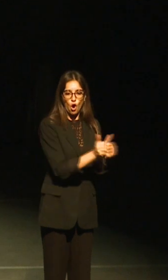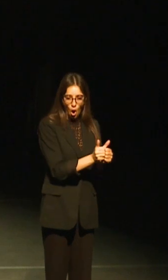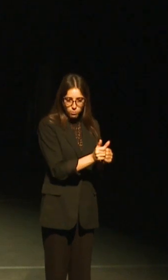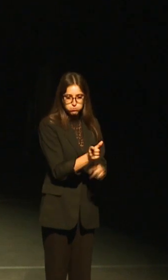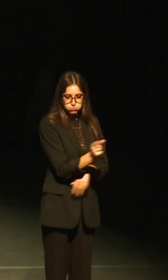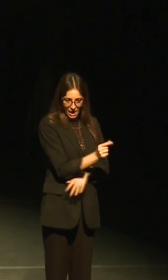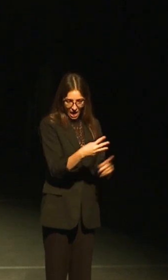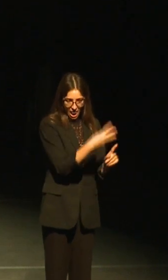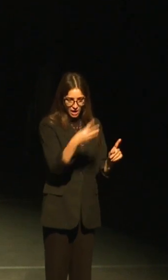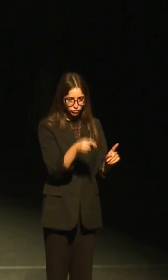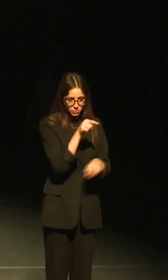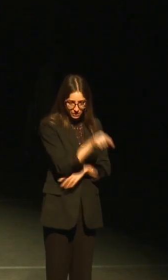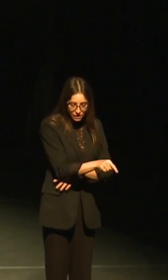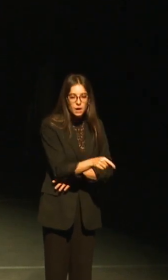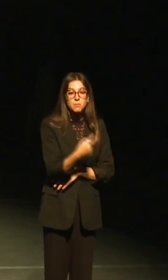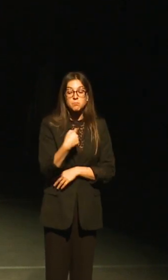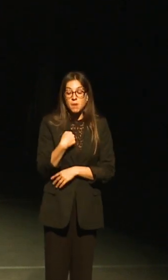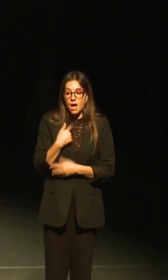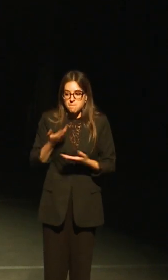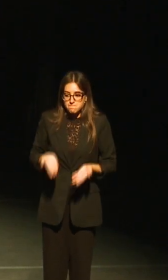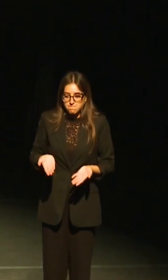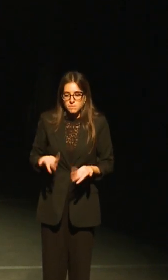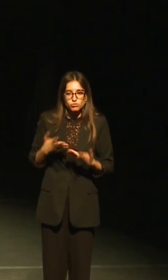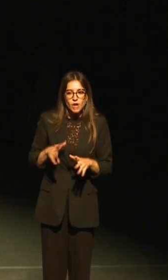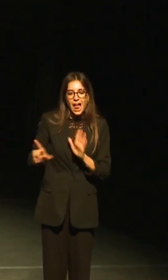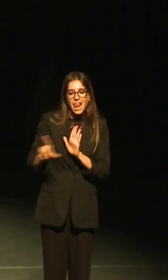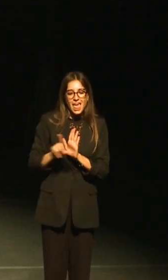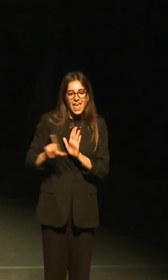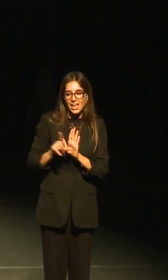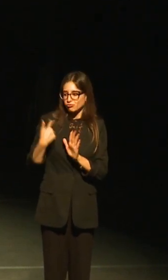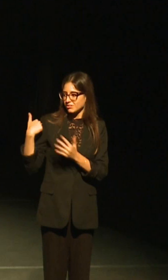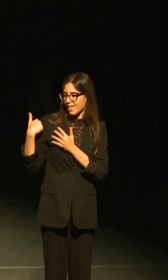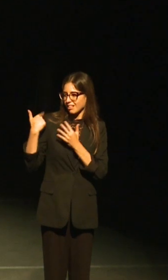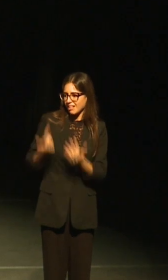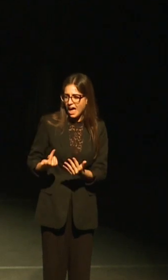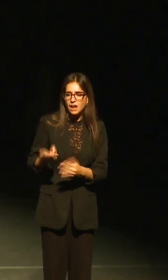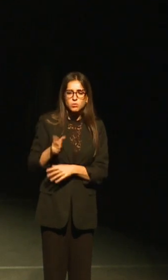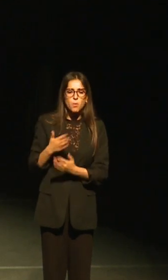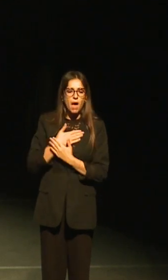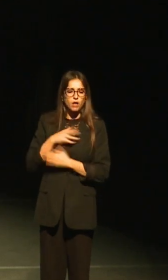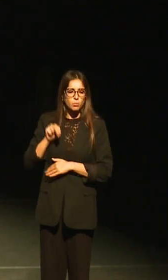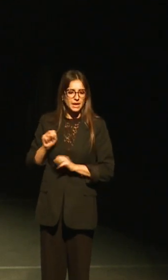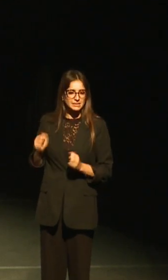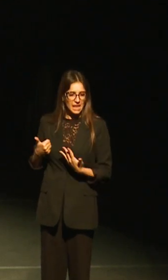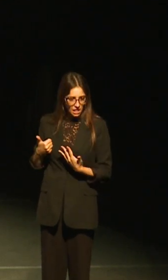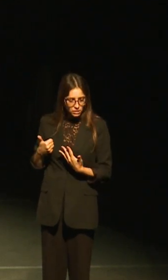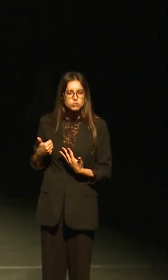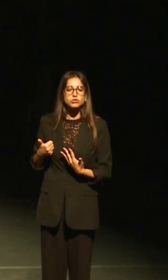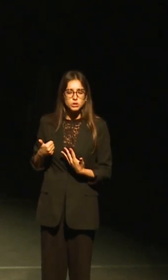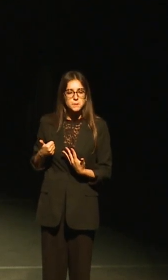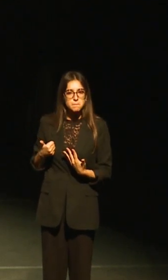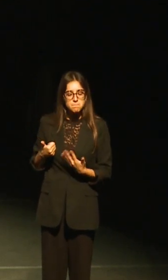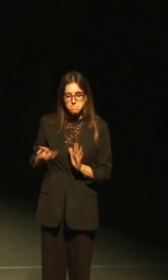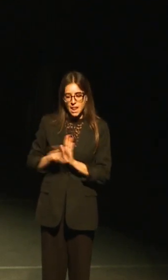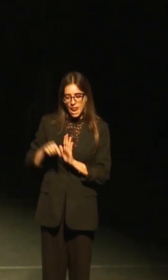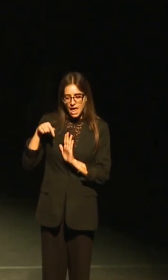momento che la legge sulle unioni civili ormai a 7 anni perché del 2000 del maggio 2016 e quello che